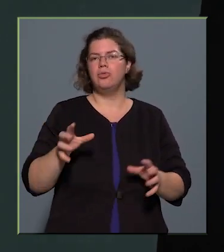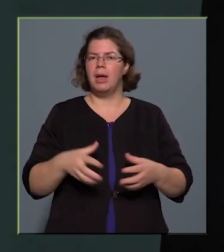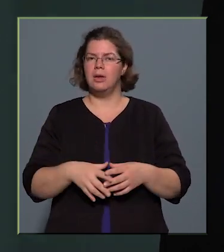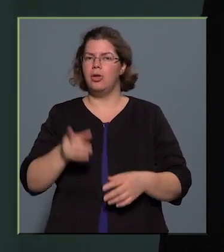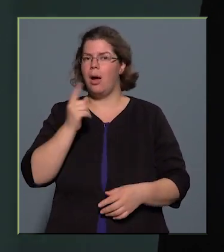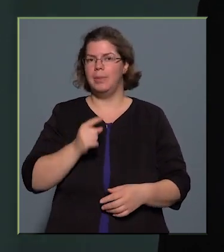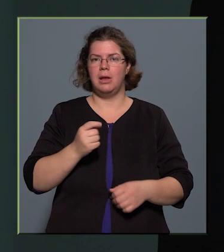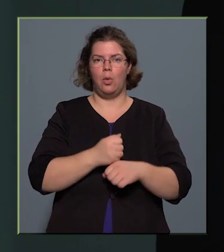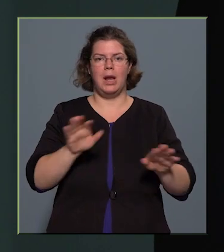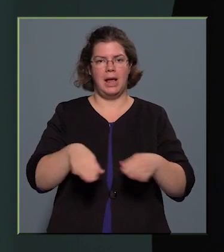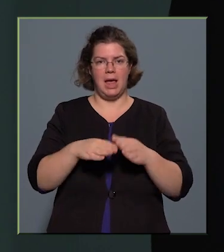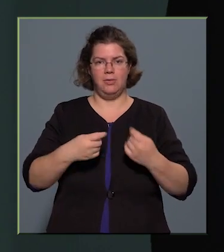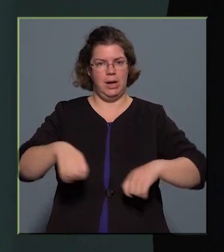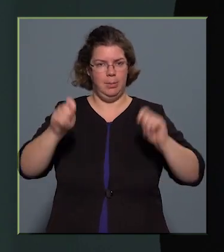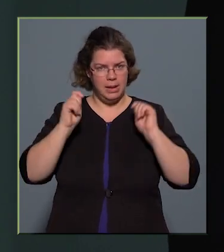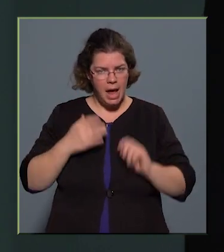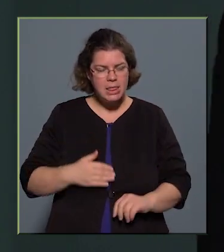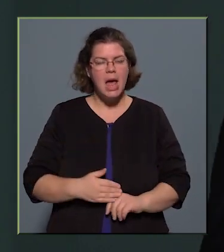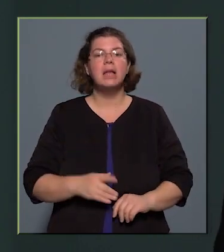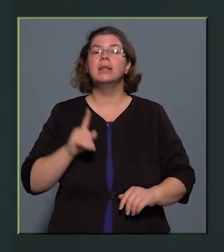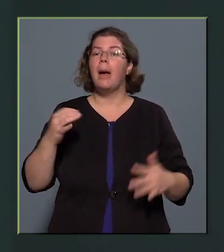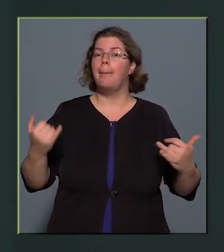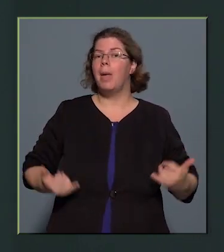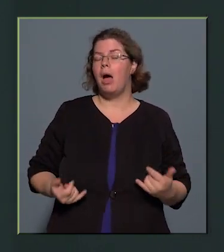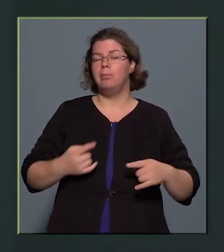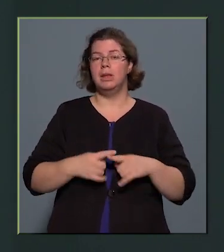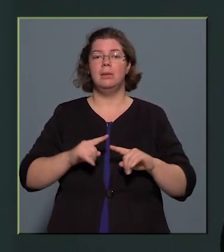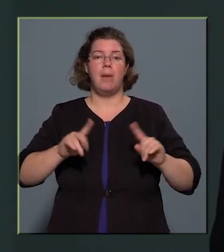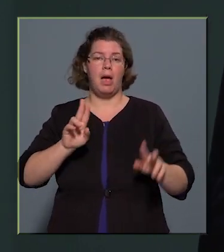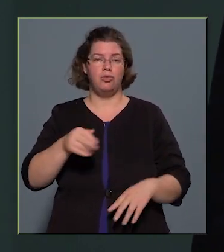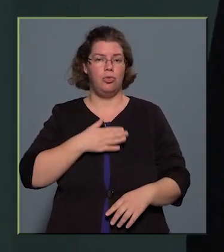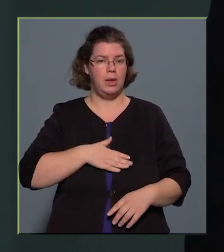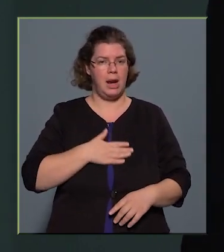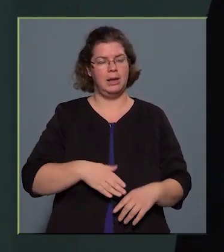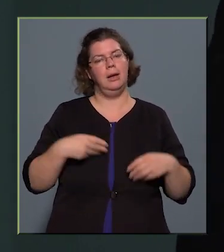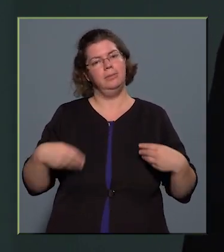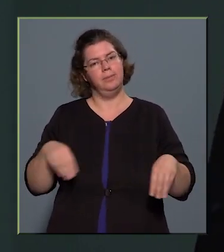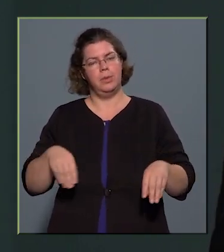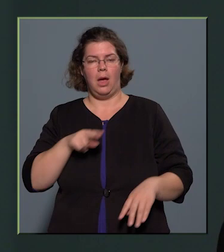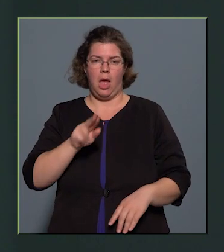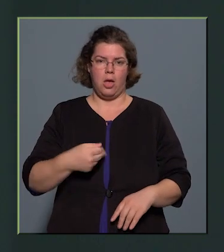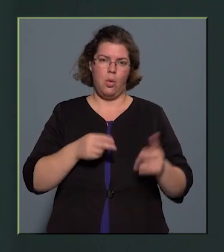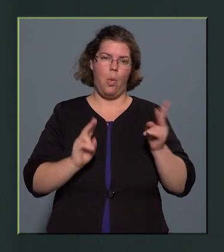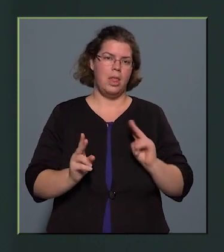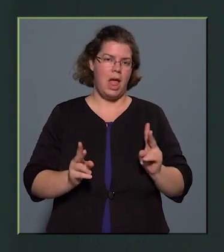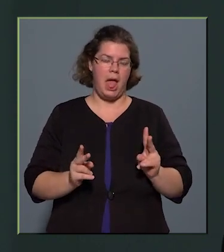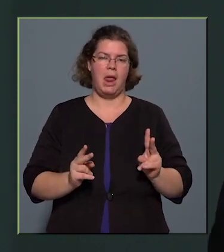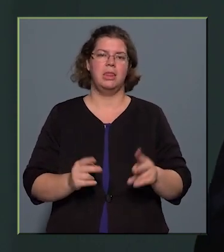kollégáink fölépítettek. De ma egy kicsit másról akarnék beszélni, ugye arról, hogy lehet